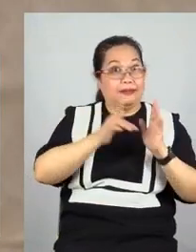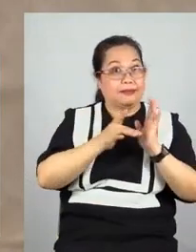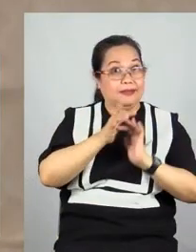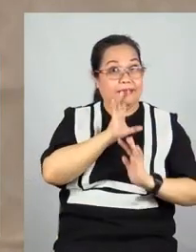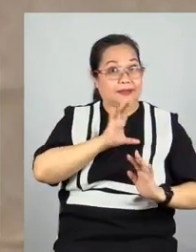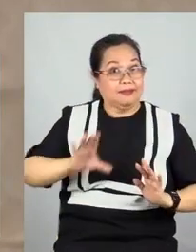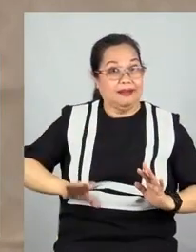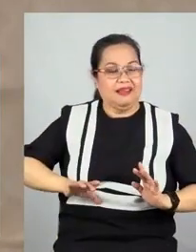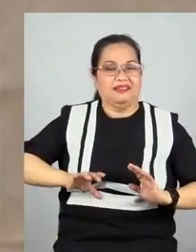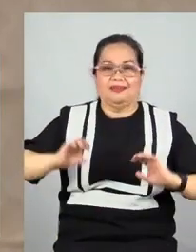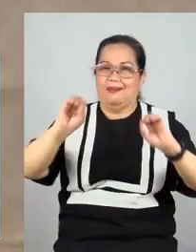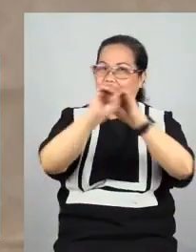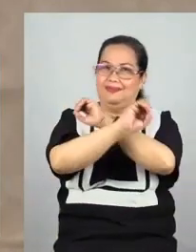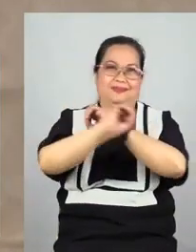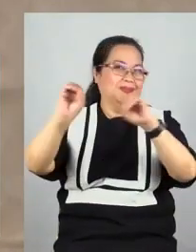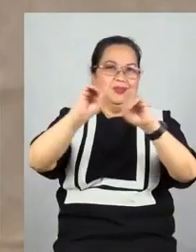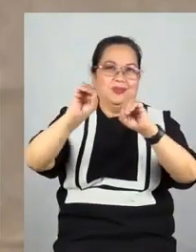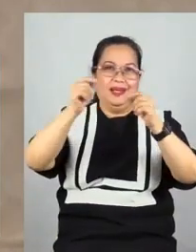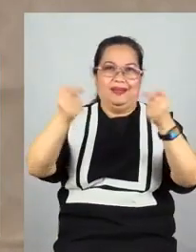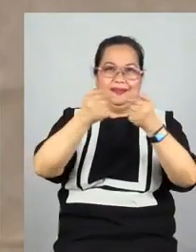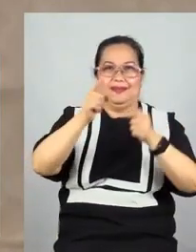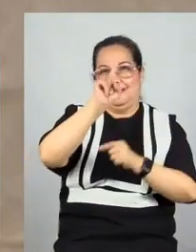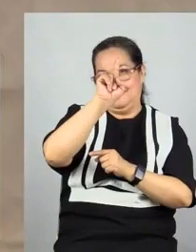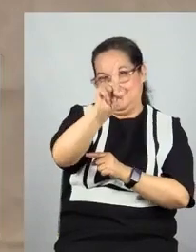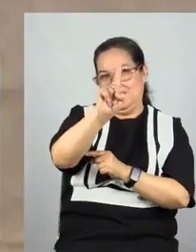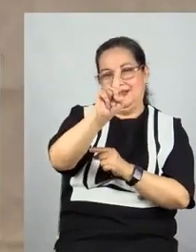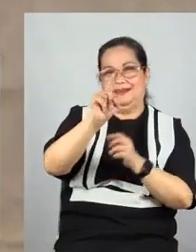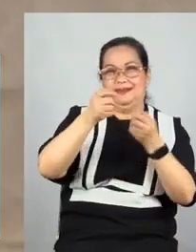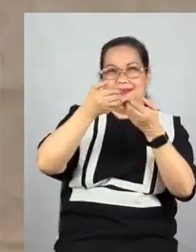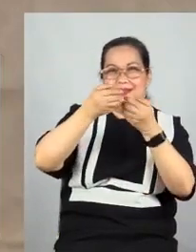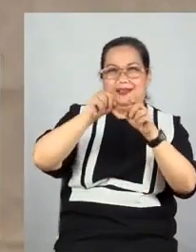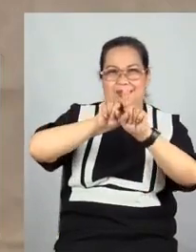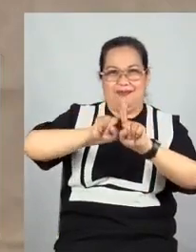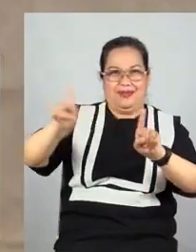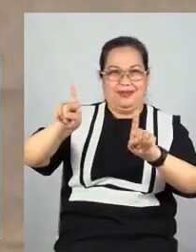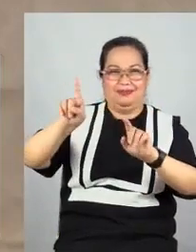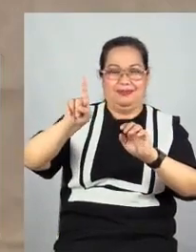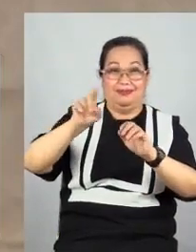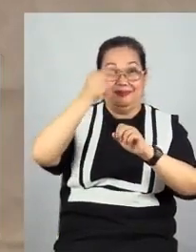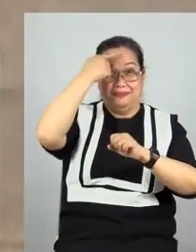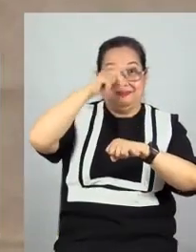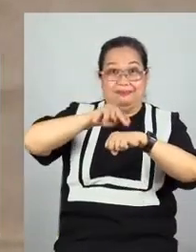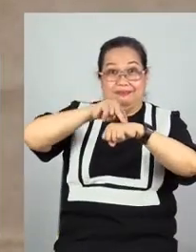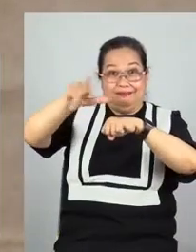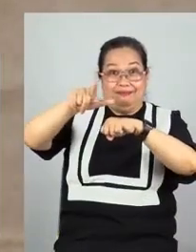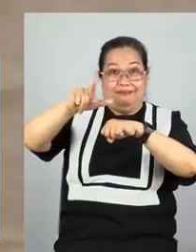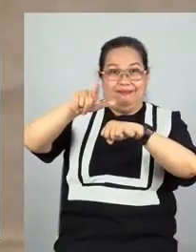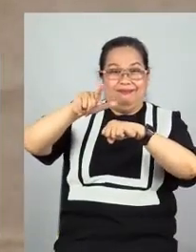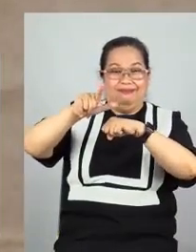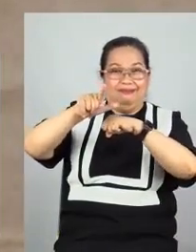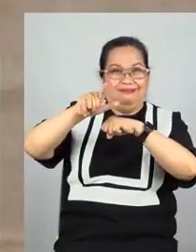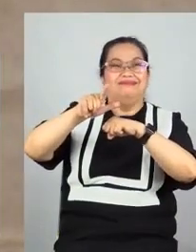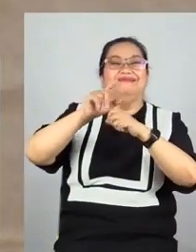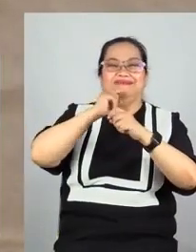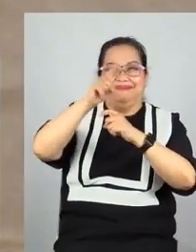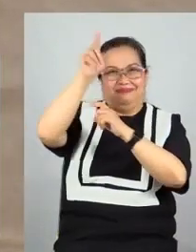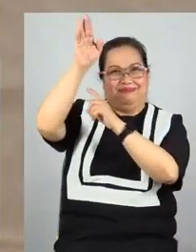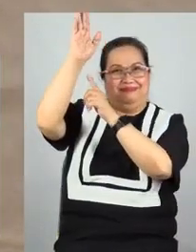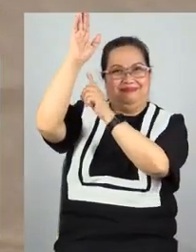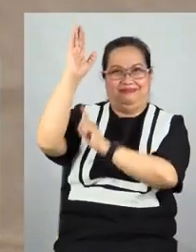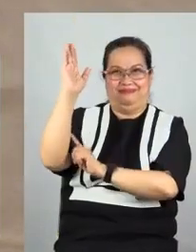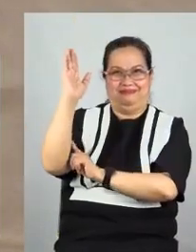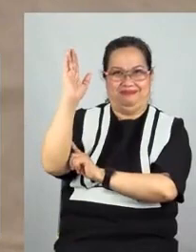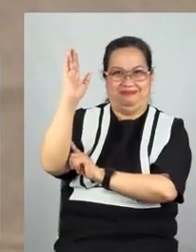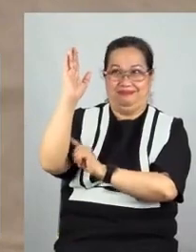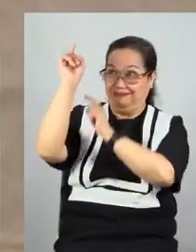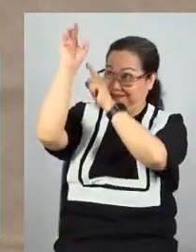pagiging makasalanan. Sapagkat siya nga ay natural sa kanyang kalikasan na Diyos,